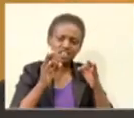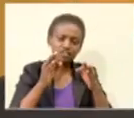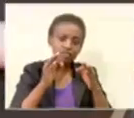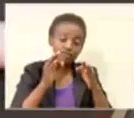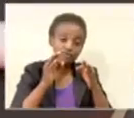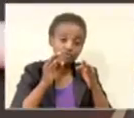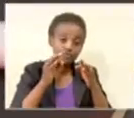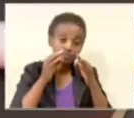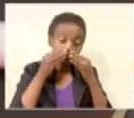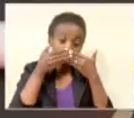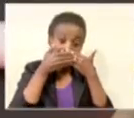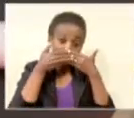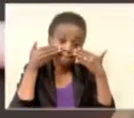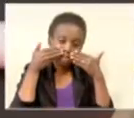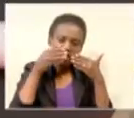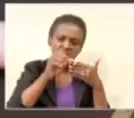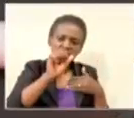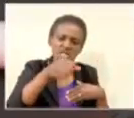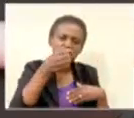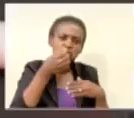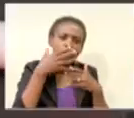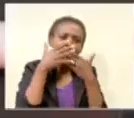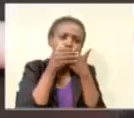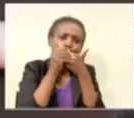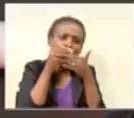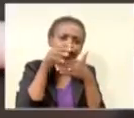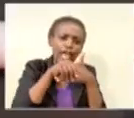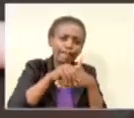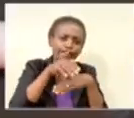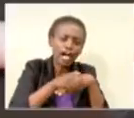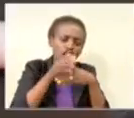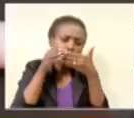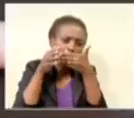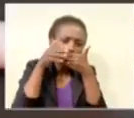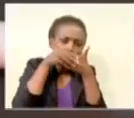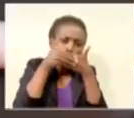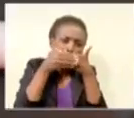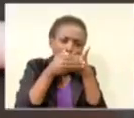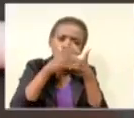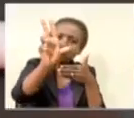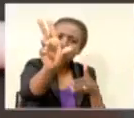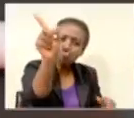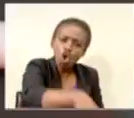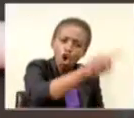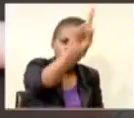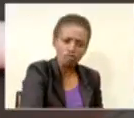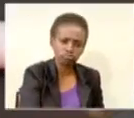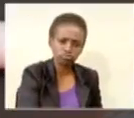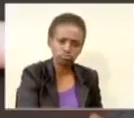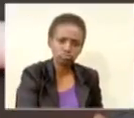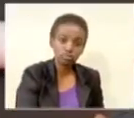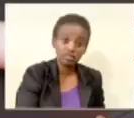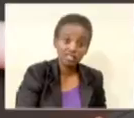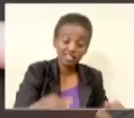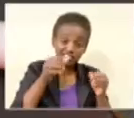ukambaye si byiza kugakoraho nta nubwo byemewe kugakoraho kuko iyo ugakoraho imyanda